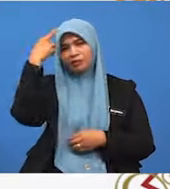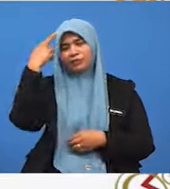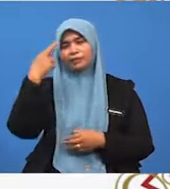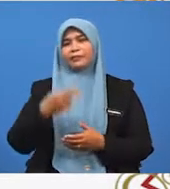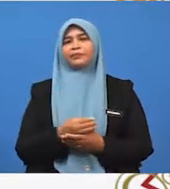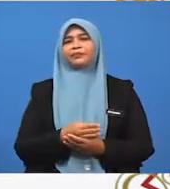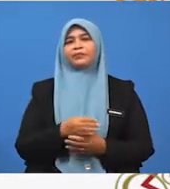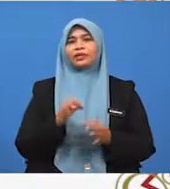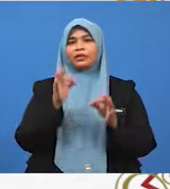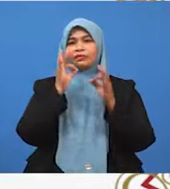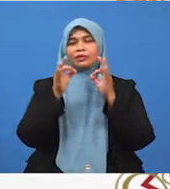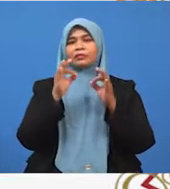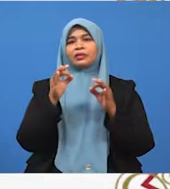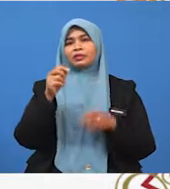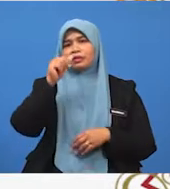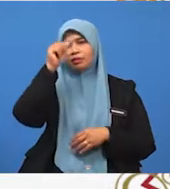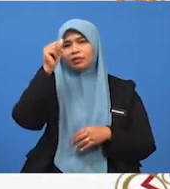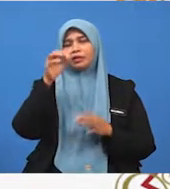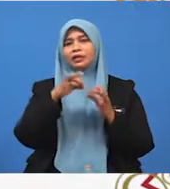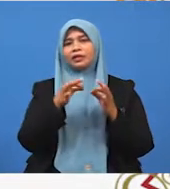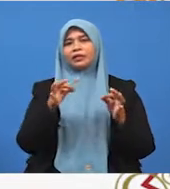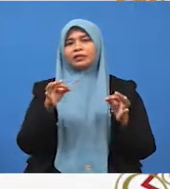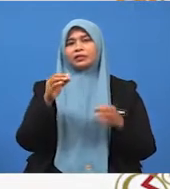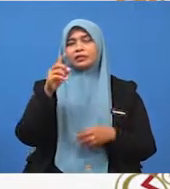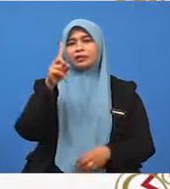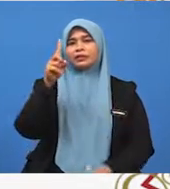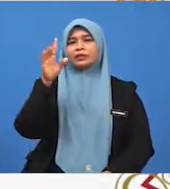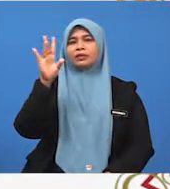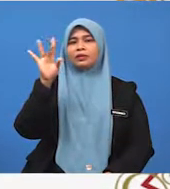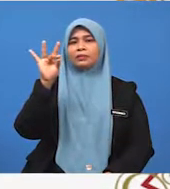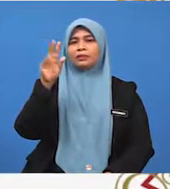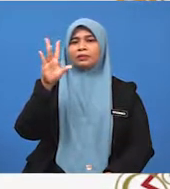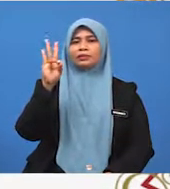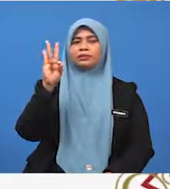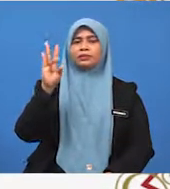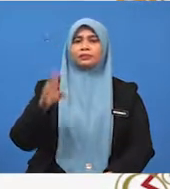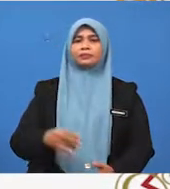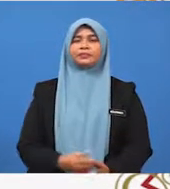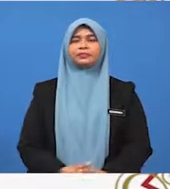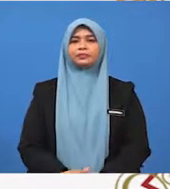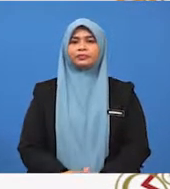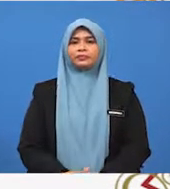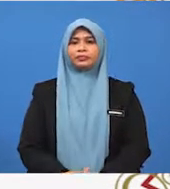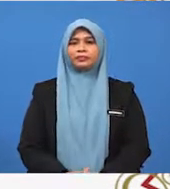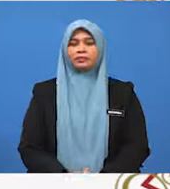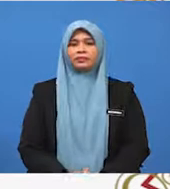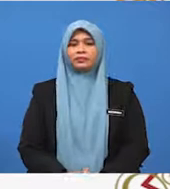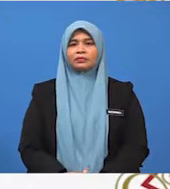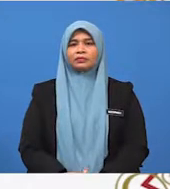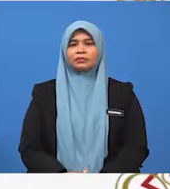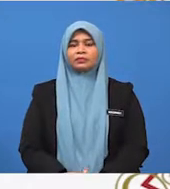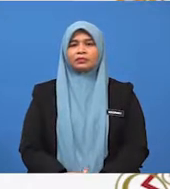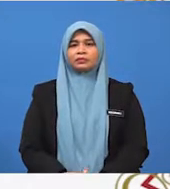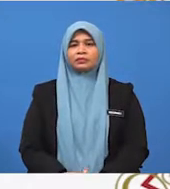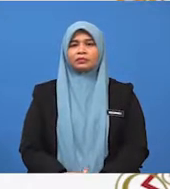rajim. Yas'alunaka 'anis sa'ati ayyana mursaha. Qul innama 'ilmuha